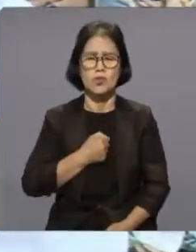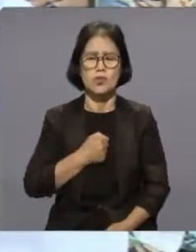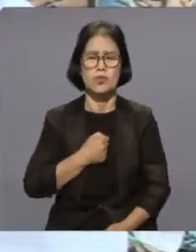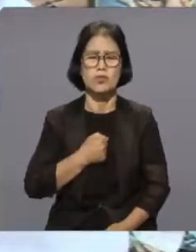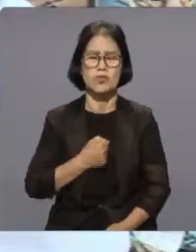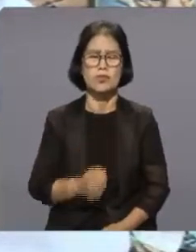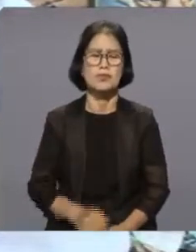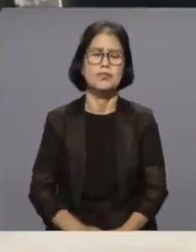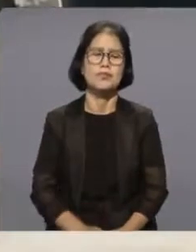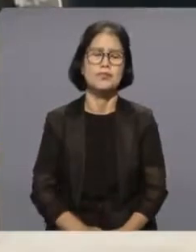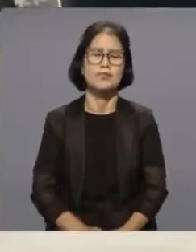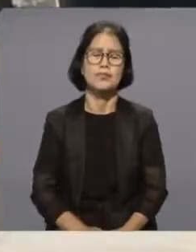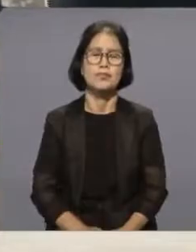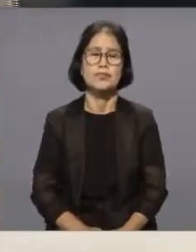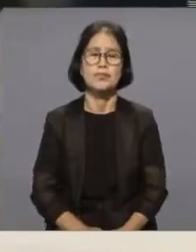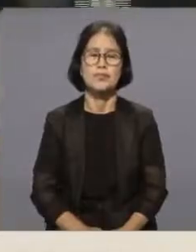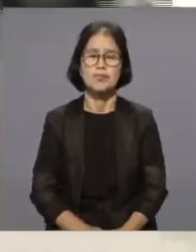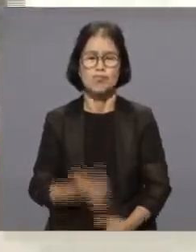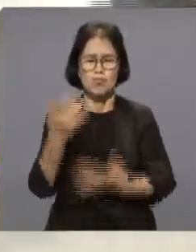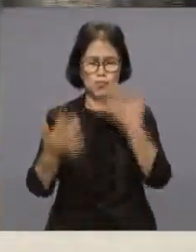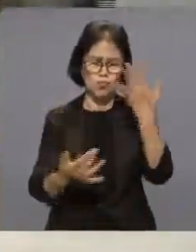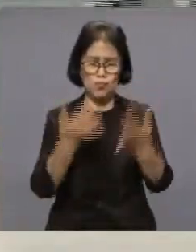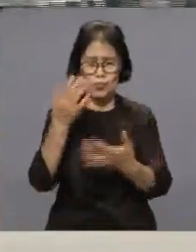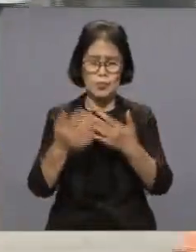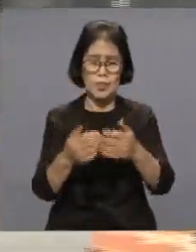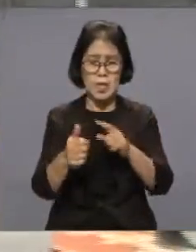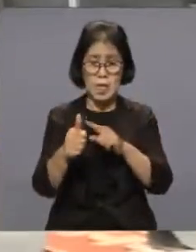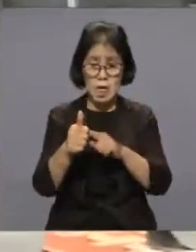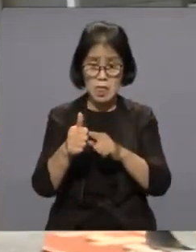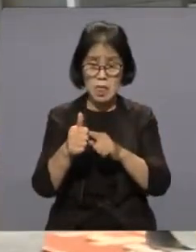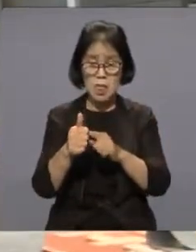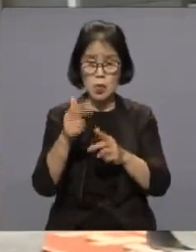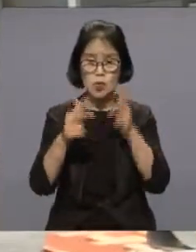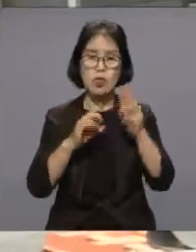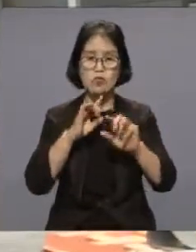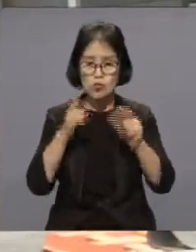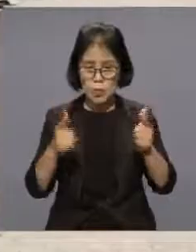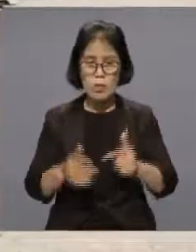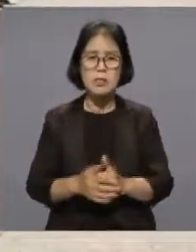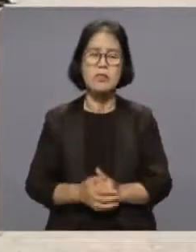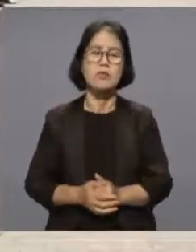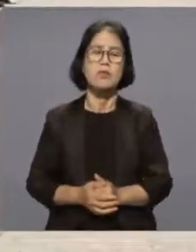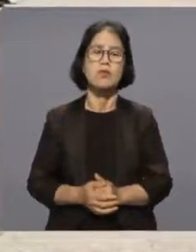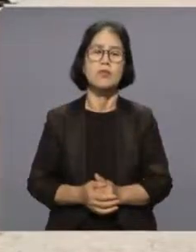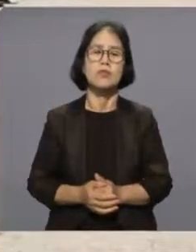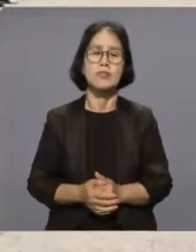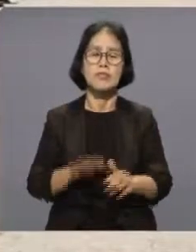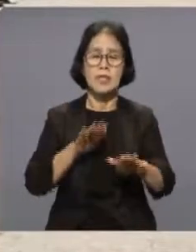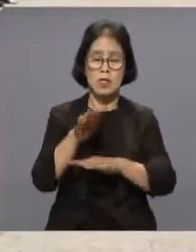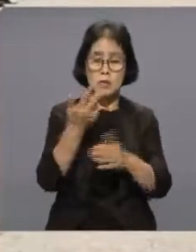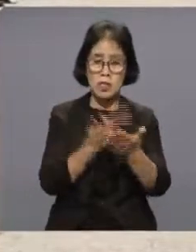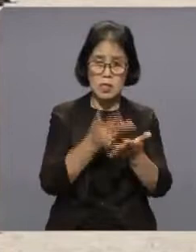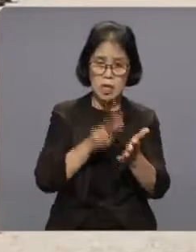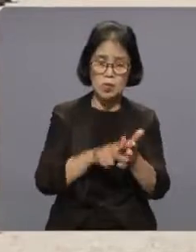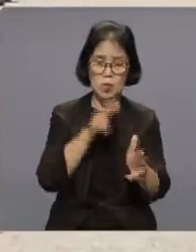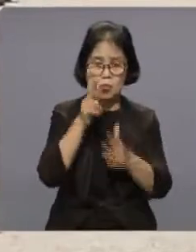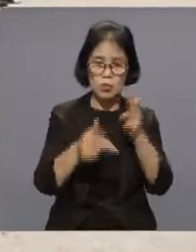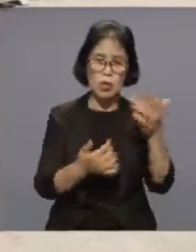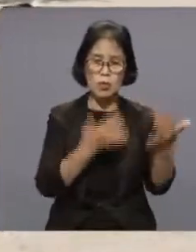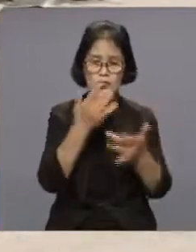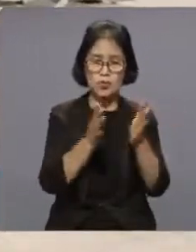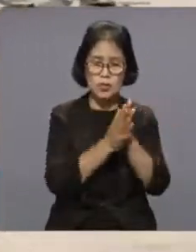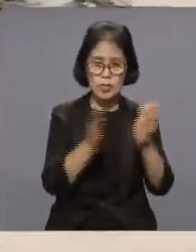속이 문드러져 갑니다. 화마가 덮친 건 A씨 공장만이 아닙니다. 자동차 개조 공장에서 불이